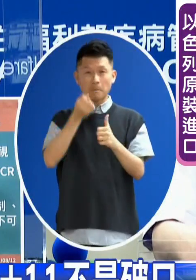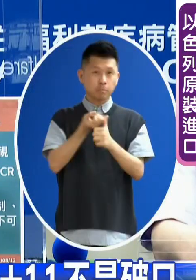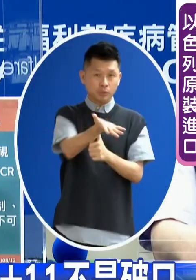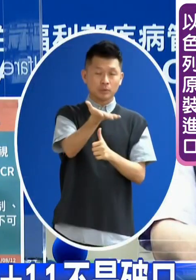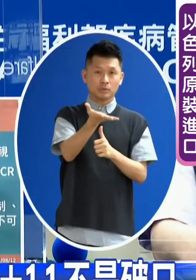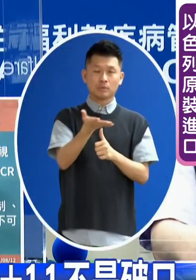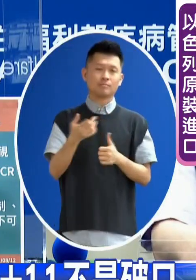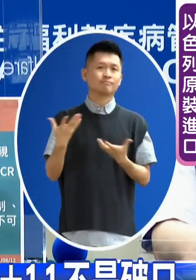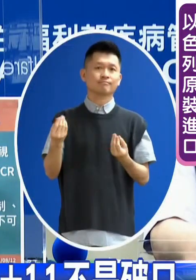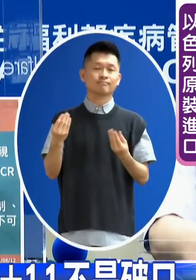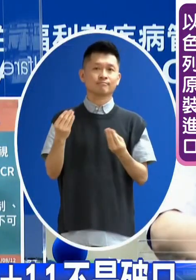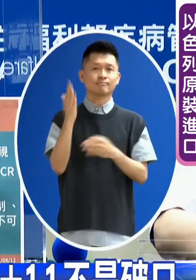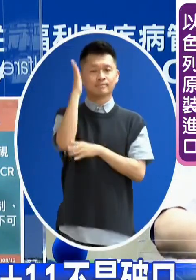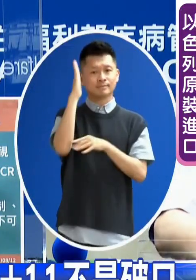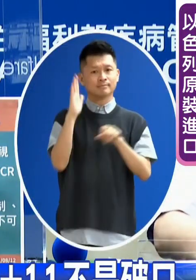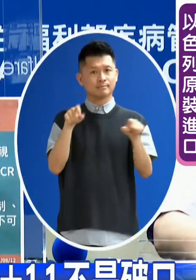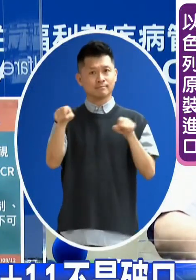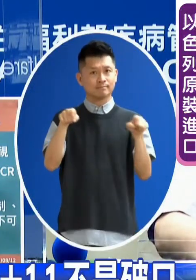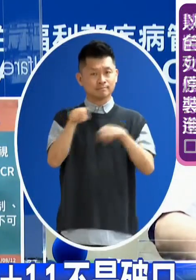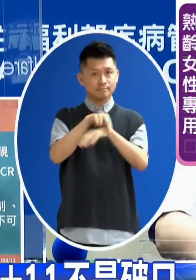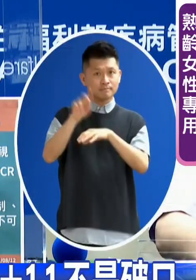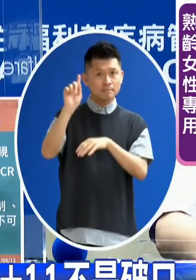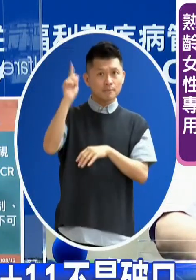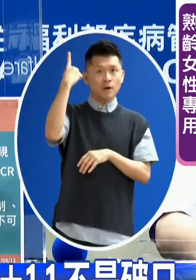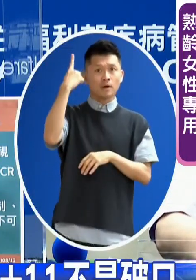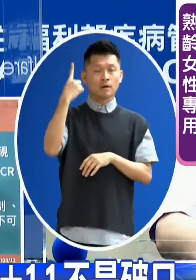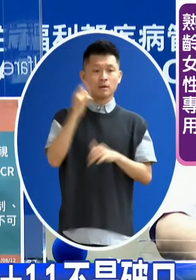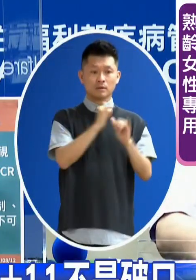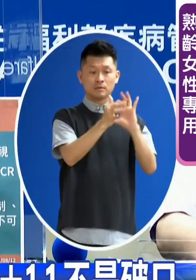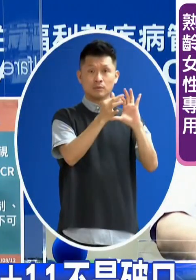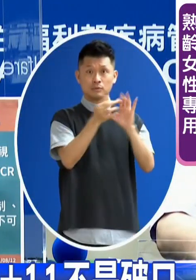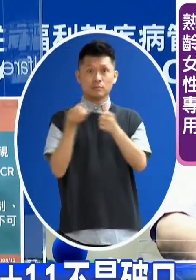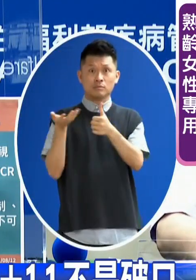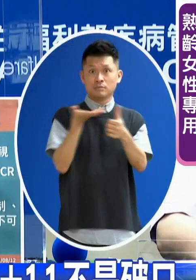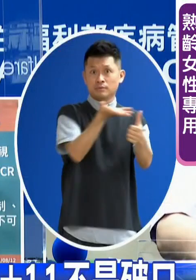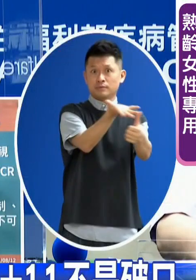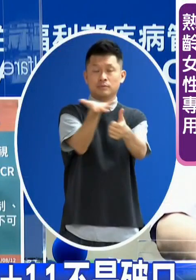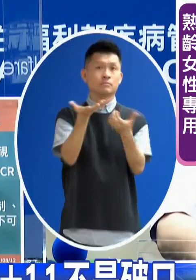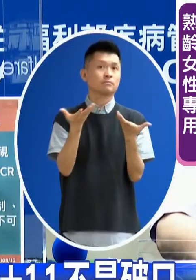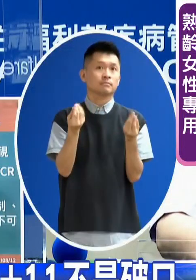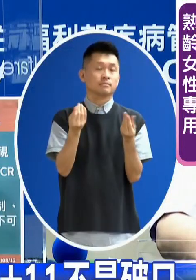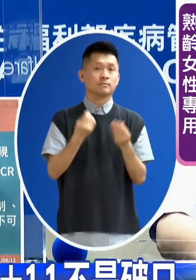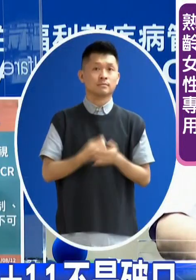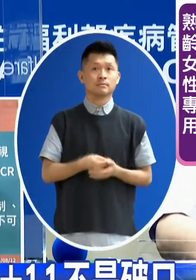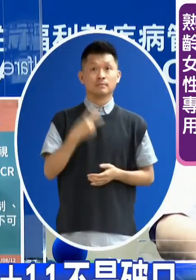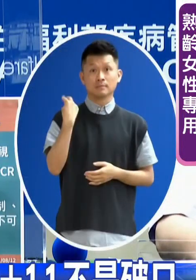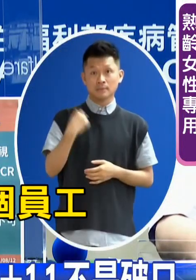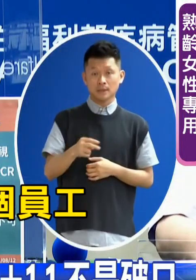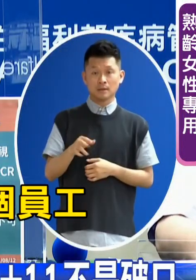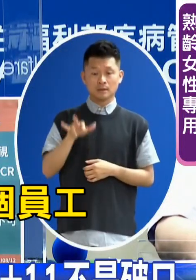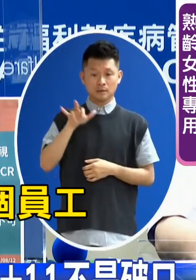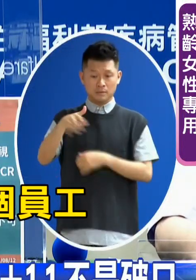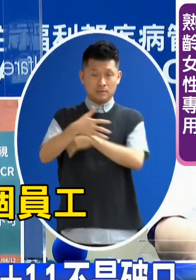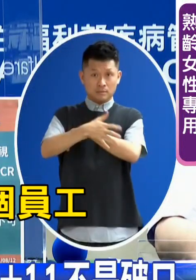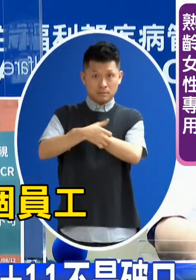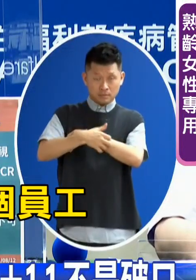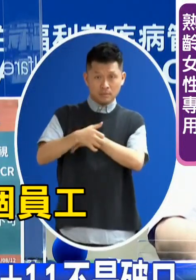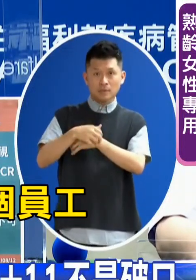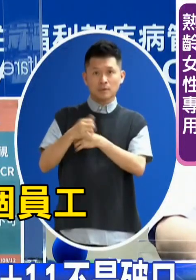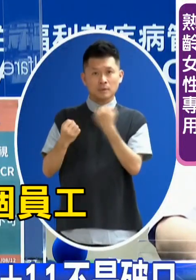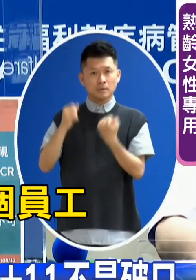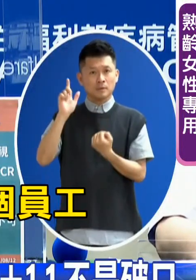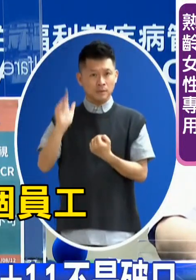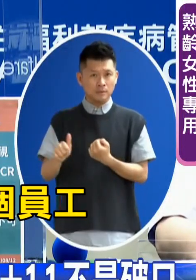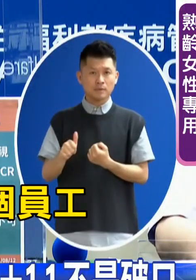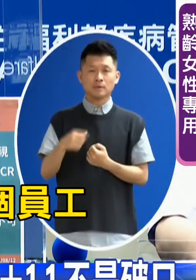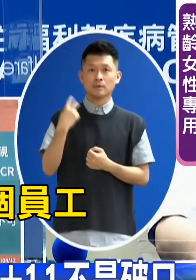这样的政策里面并没有影响到社区，那当然有一些机组员跟家人还有诺富